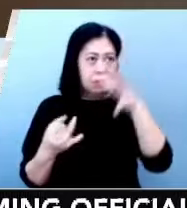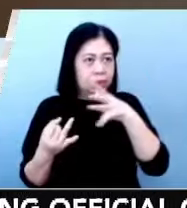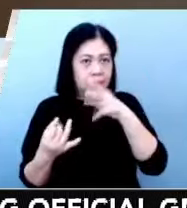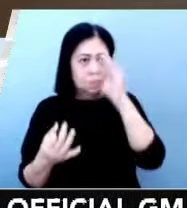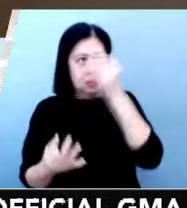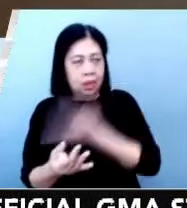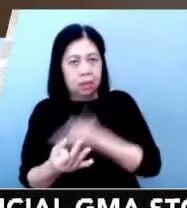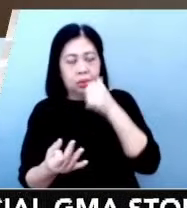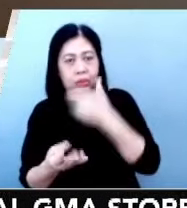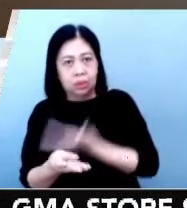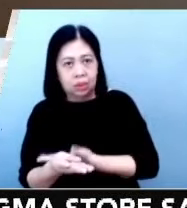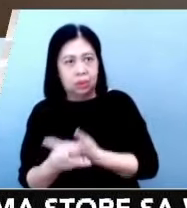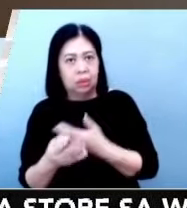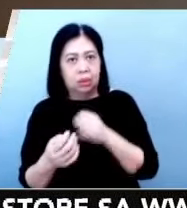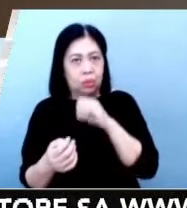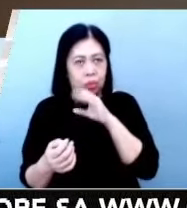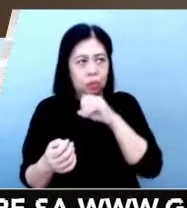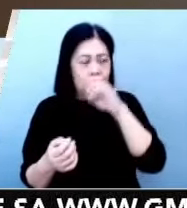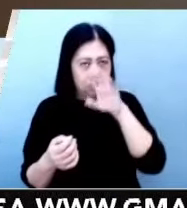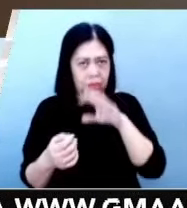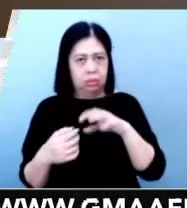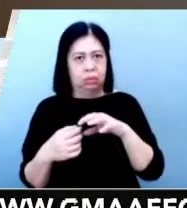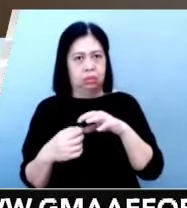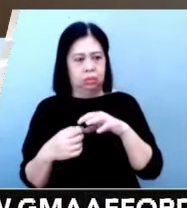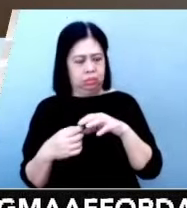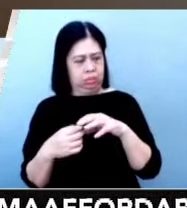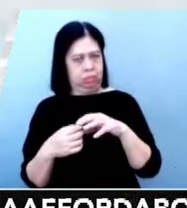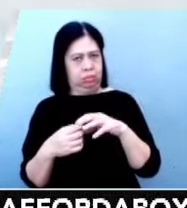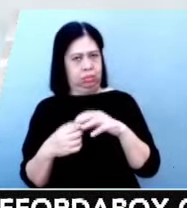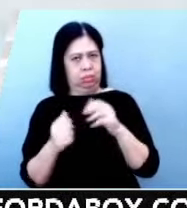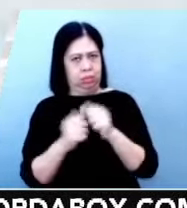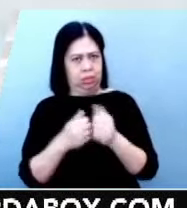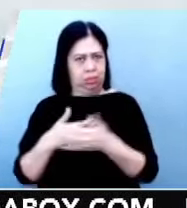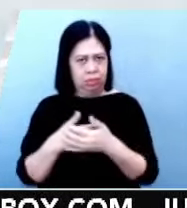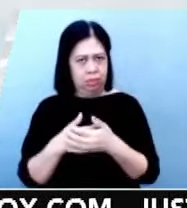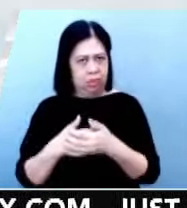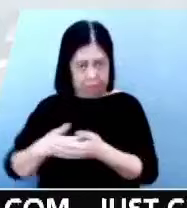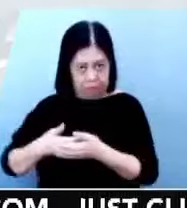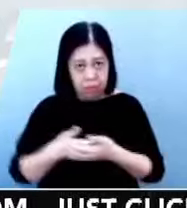daughter, lola, baby, who is a toddler.